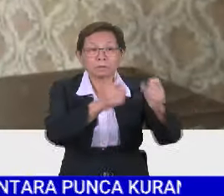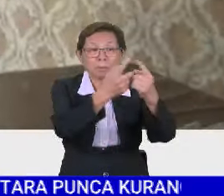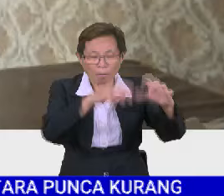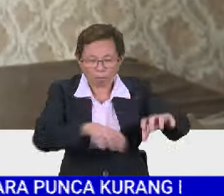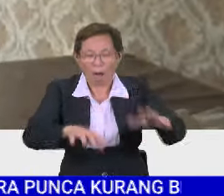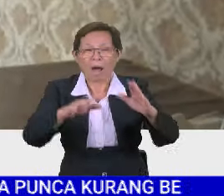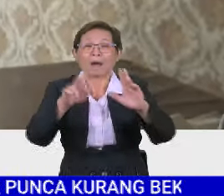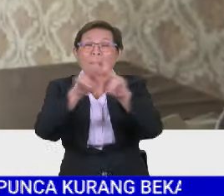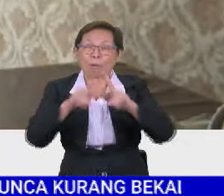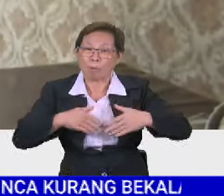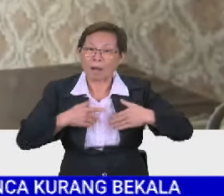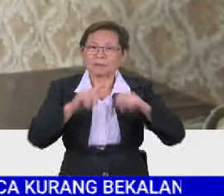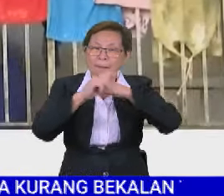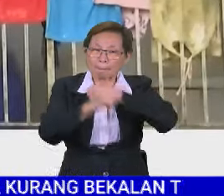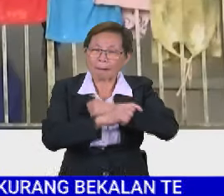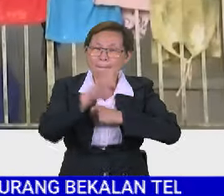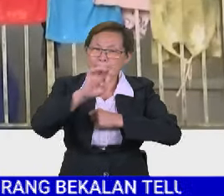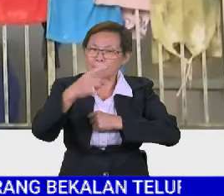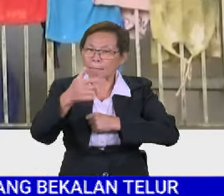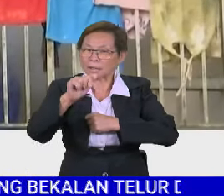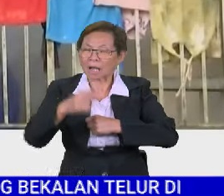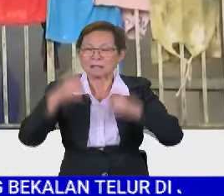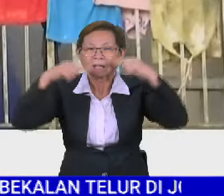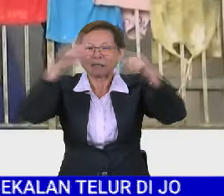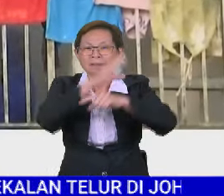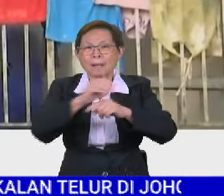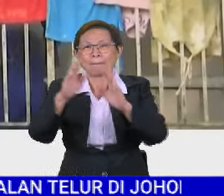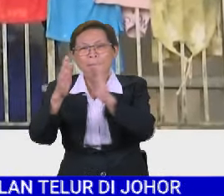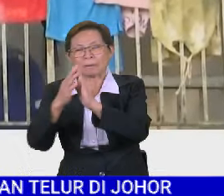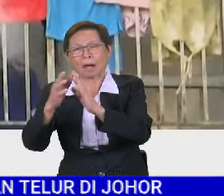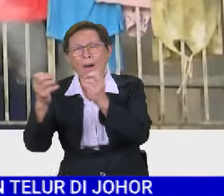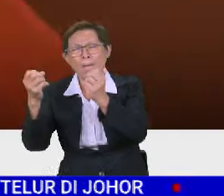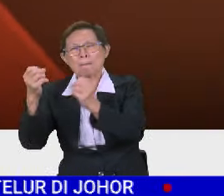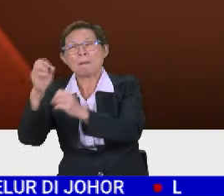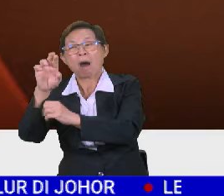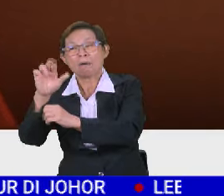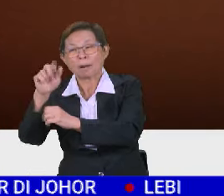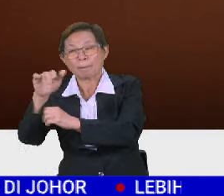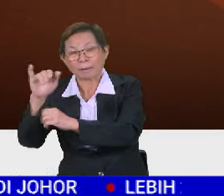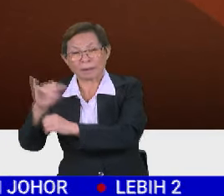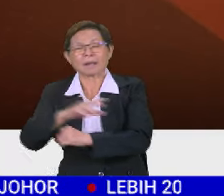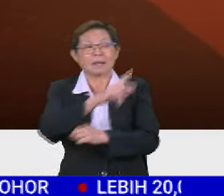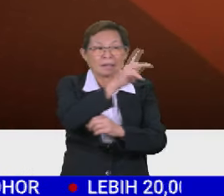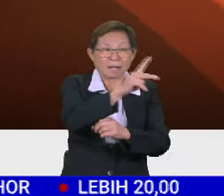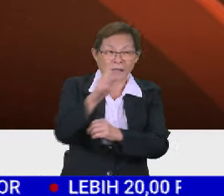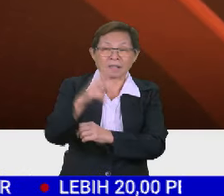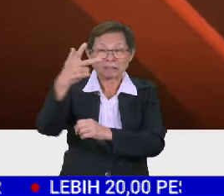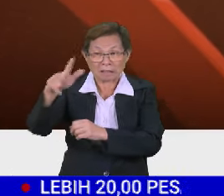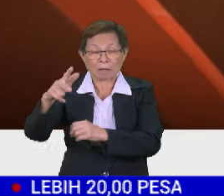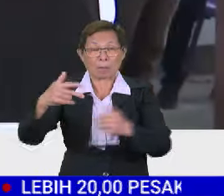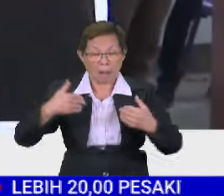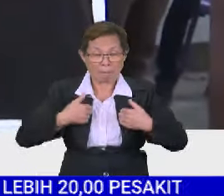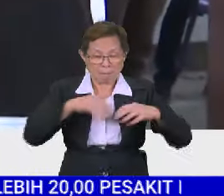Kampung bahagia Taman Megah Jaya dan bandar ramai-ramai ini diikuti Kota Kinabalu 13 wabak aktif